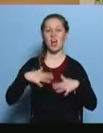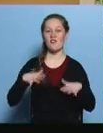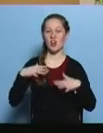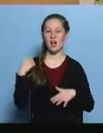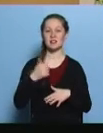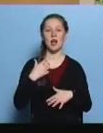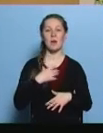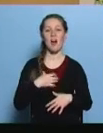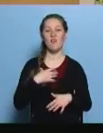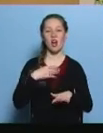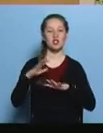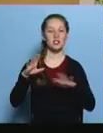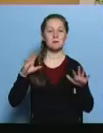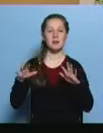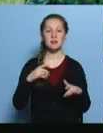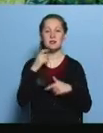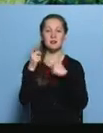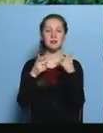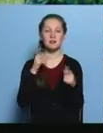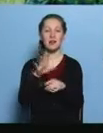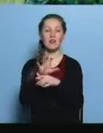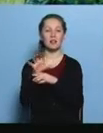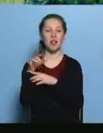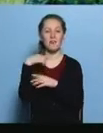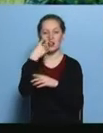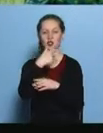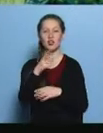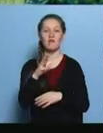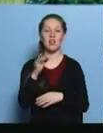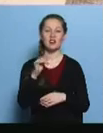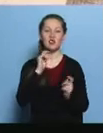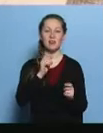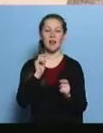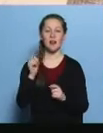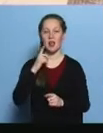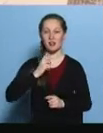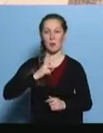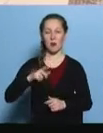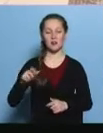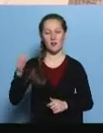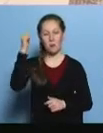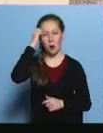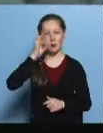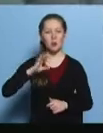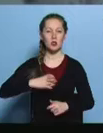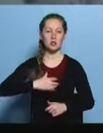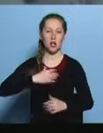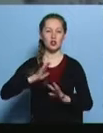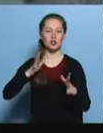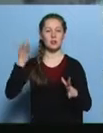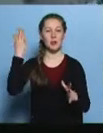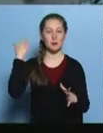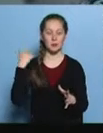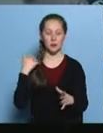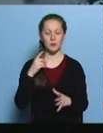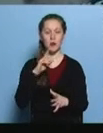часть экспозиции. Специальные средства защиты, фотографии, личные вещи и награды бойцов. Память о страшных военных событиях. Молодежь должна,